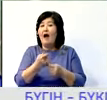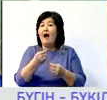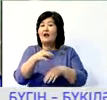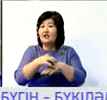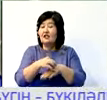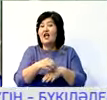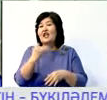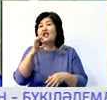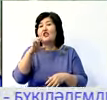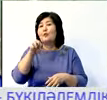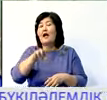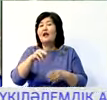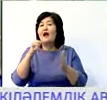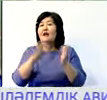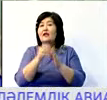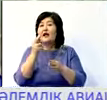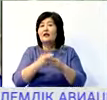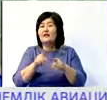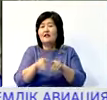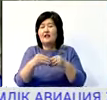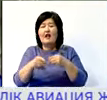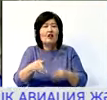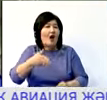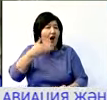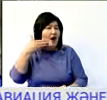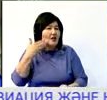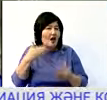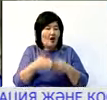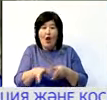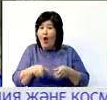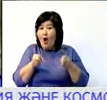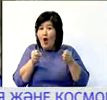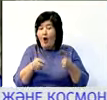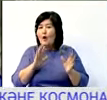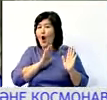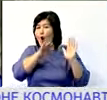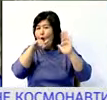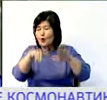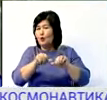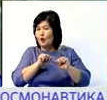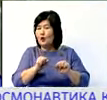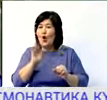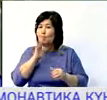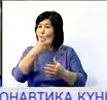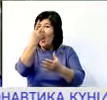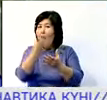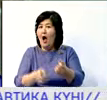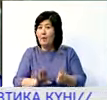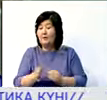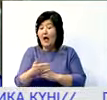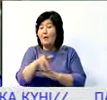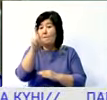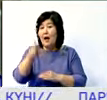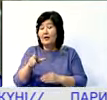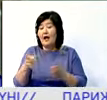келеді. Шыны пластик бұйымнан істелген қайық біріншіден жеңіл әрі қауіпсіз, сондай ақ толқынға төтеп бере алады, суға батпайды. Балықшылар